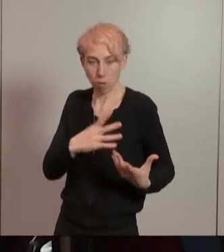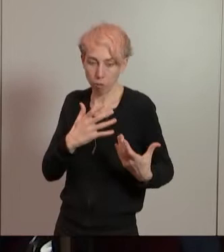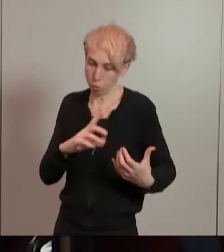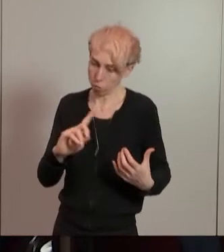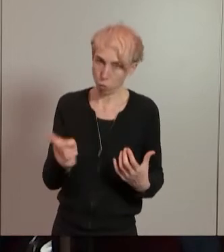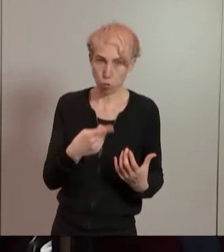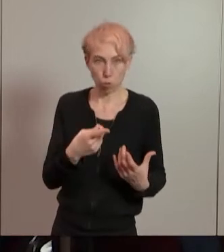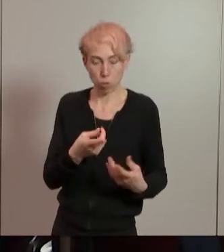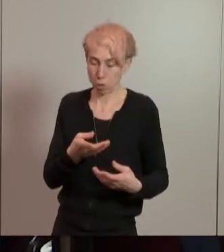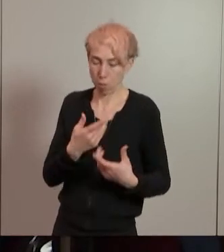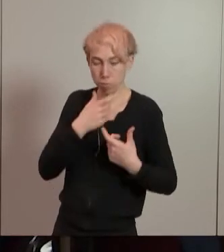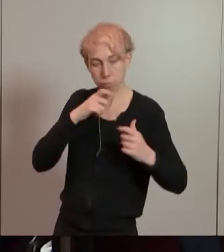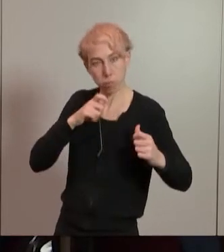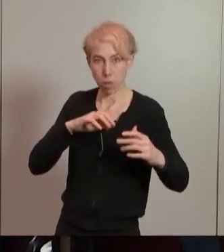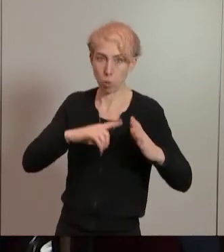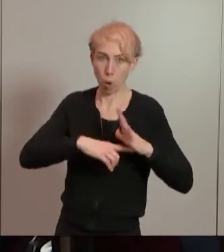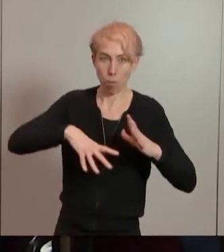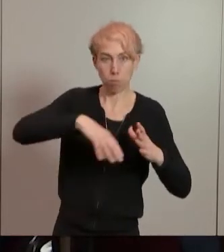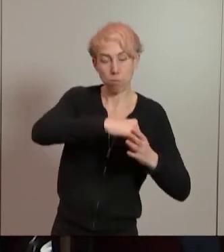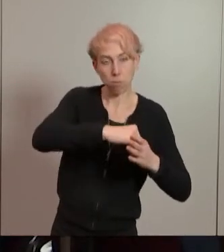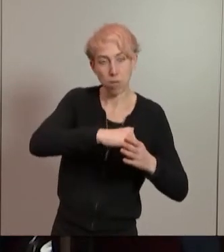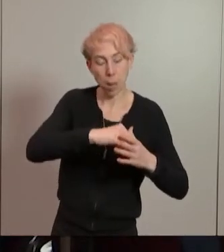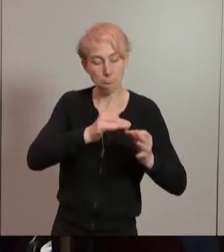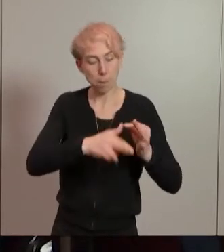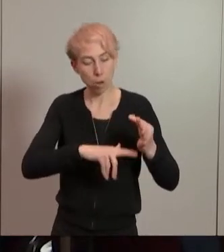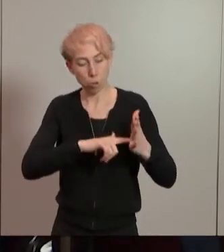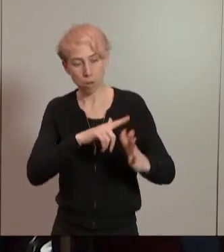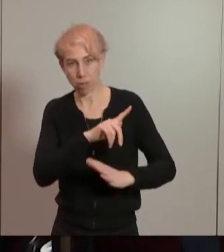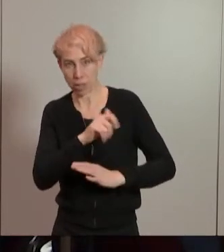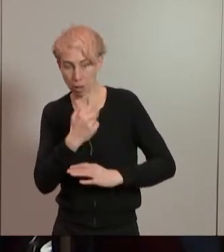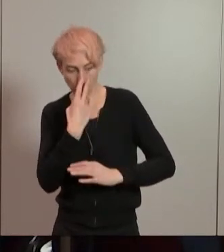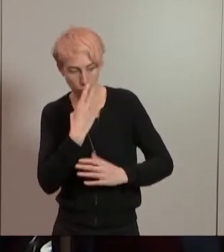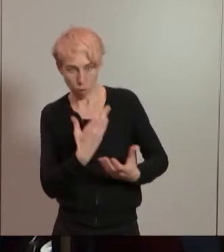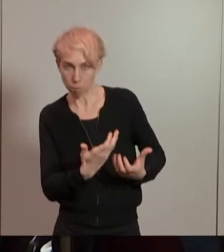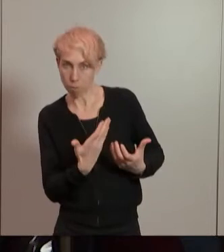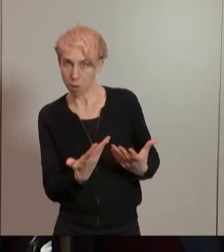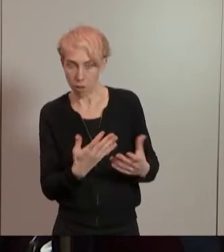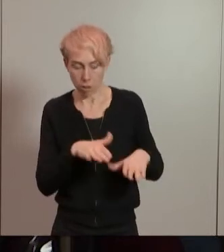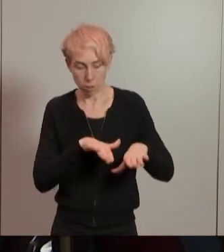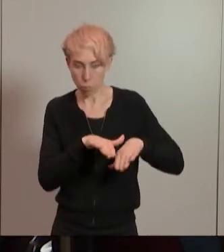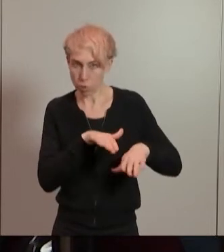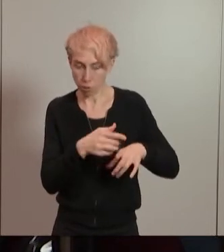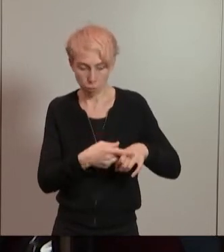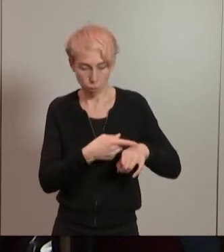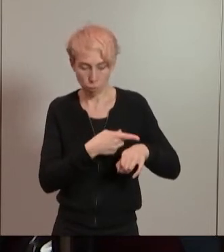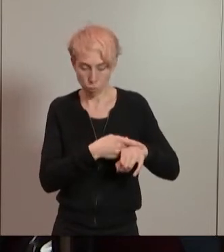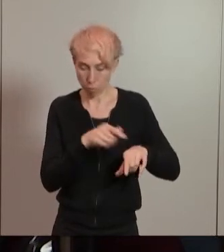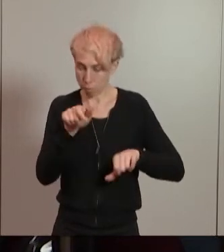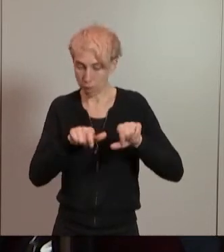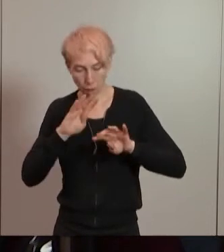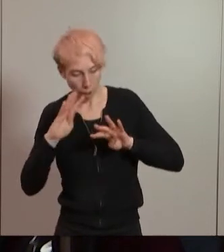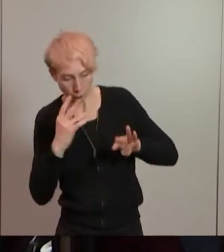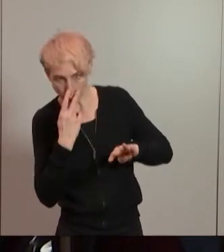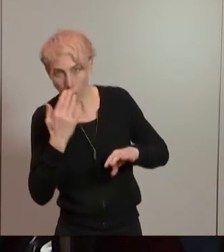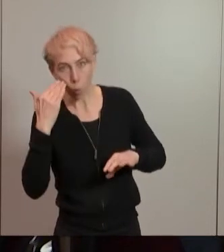ces permanences. Le bilan 2021 a permis de confirmer que le dispositif se fait progressivement mieux connaître dans